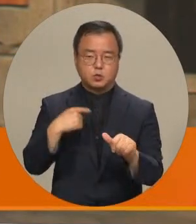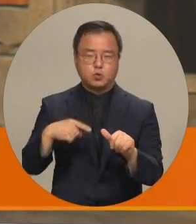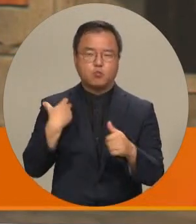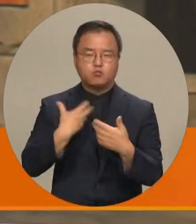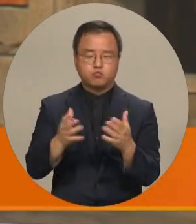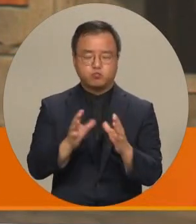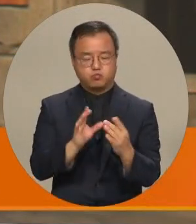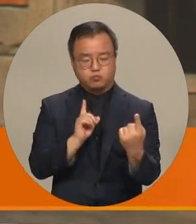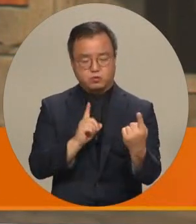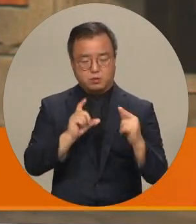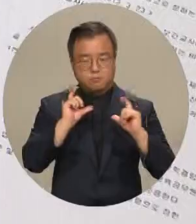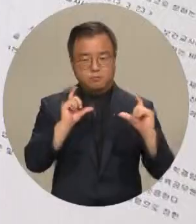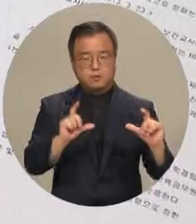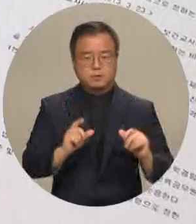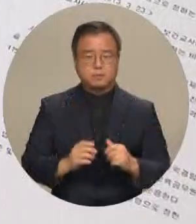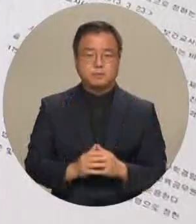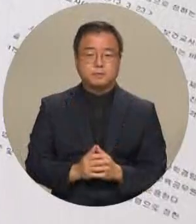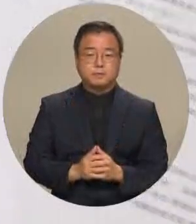보도입니다